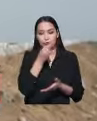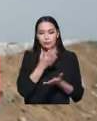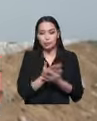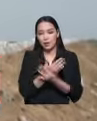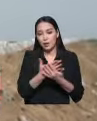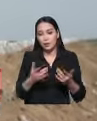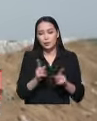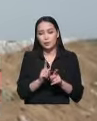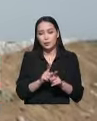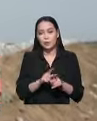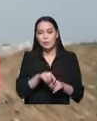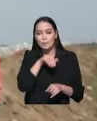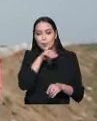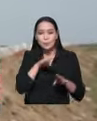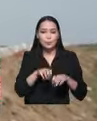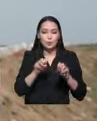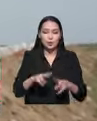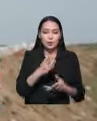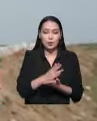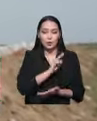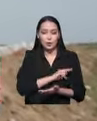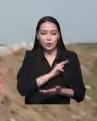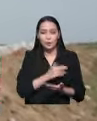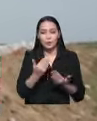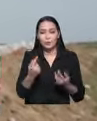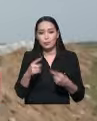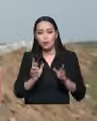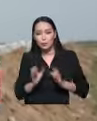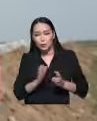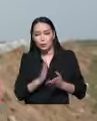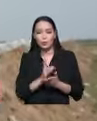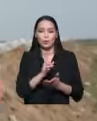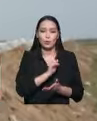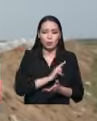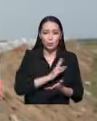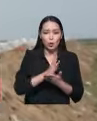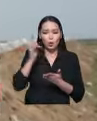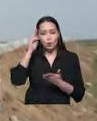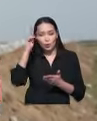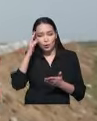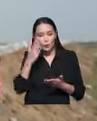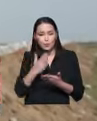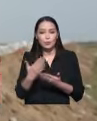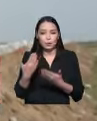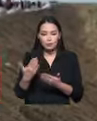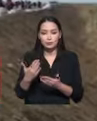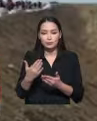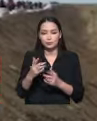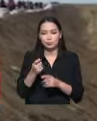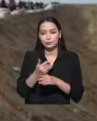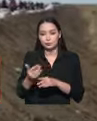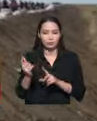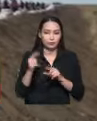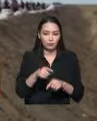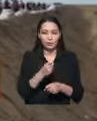салада бәрі біреу жұмыстан келе жатыр, біреу спортсмен балалар, біреу студент балалар сұранып келе жатыр. Оқуларын ойламай енді келе салды. Мұнда